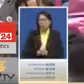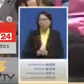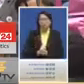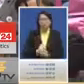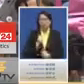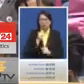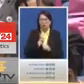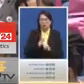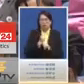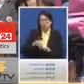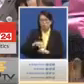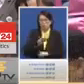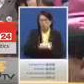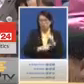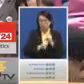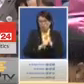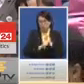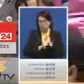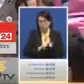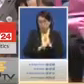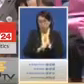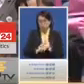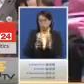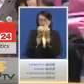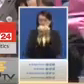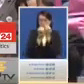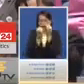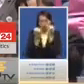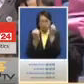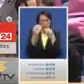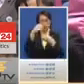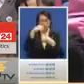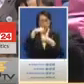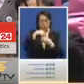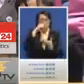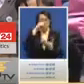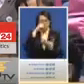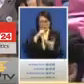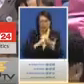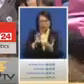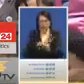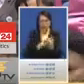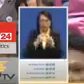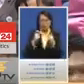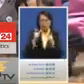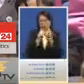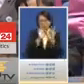ฏิบัติซึ่งรัฐธรรมนูญแห่งราชอาณาจักรไทยถวายสัตย์ท่านไม่พูดเลย